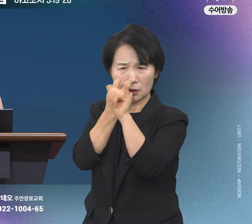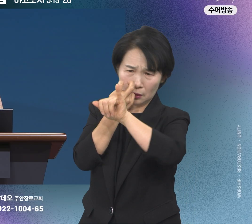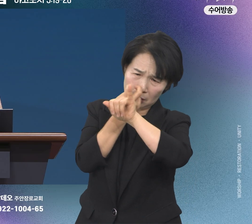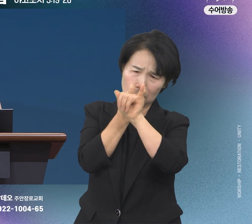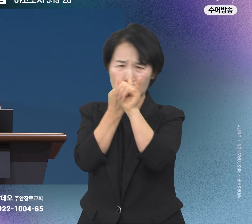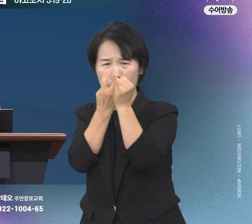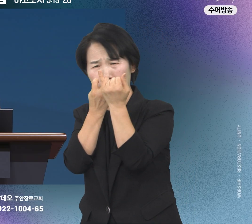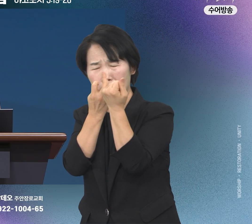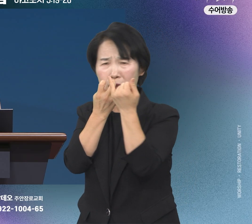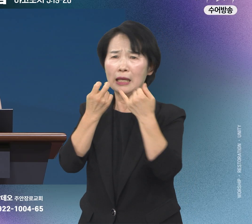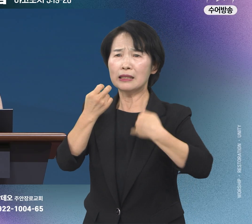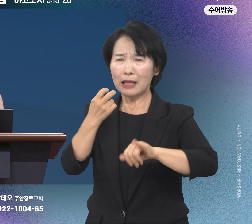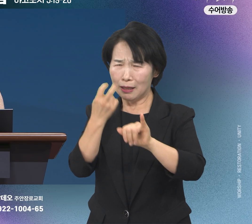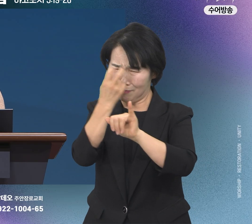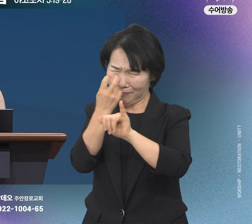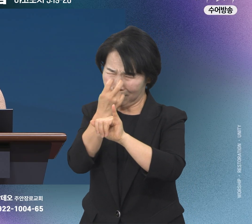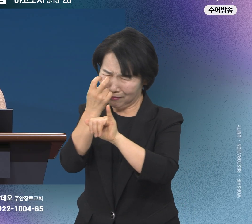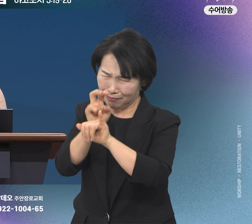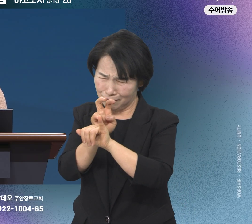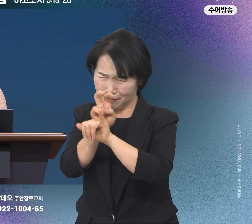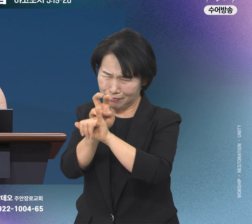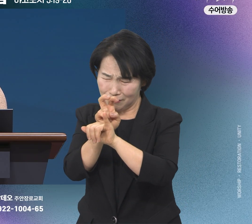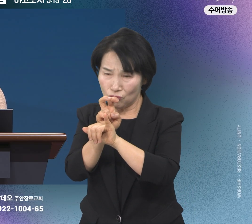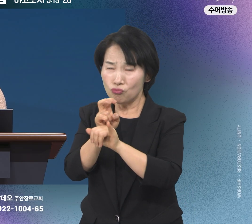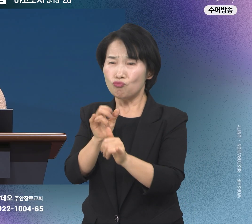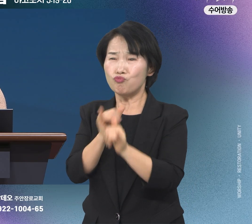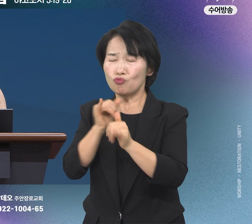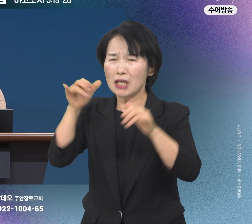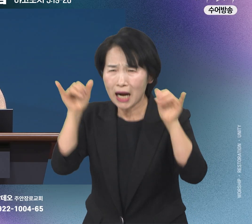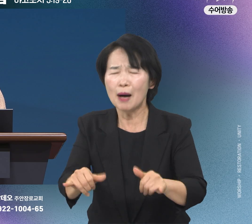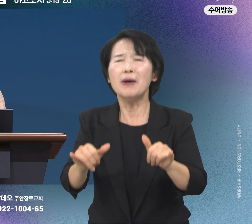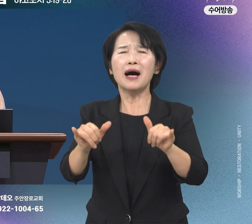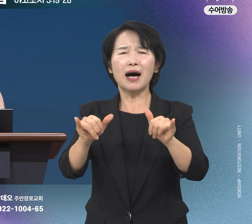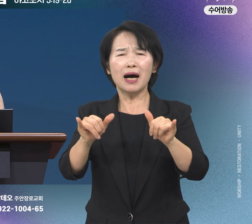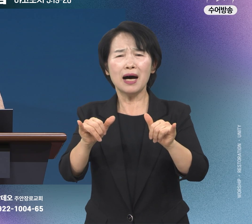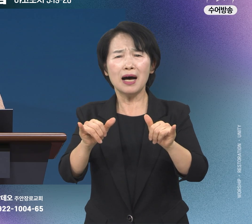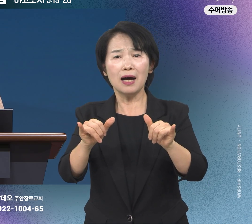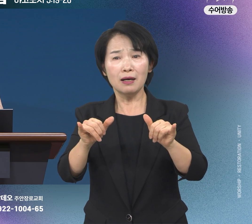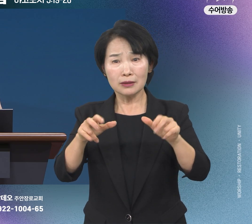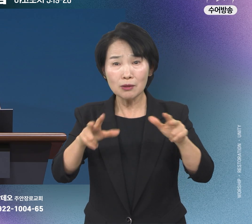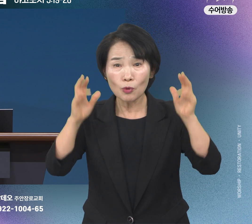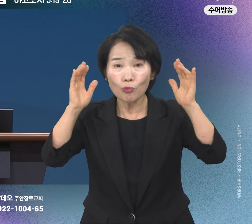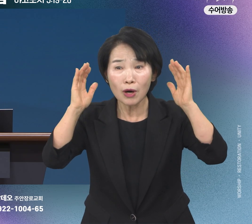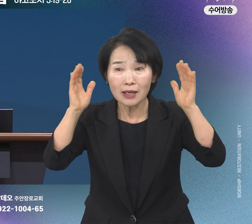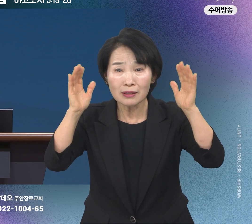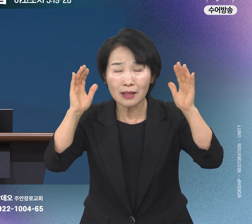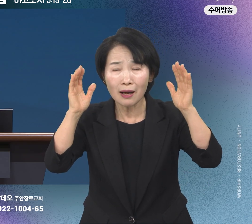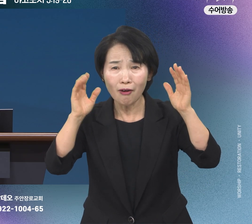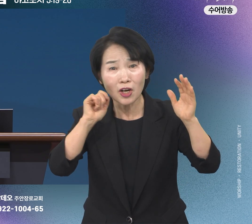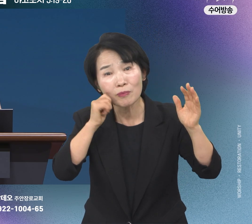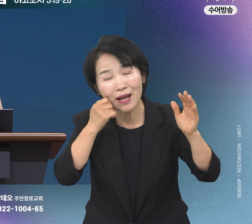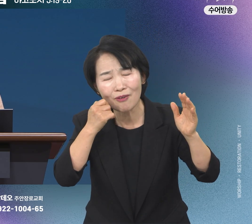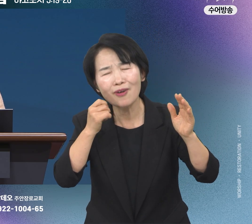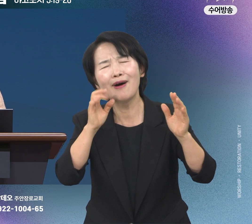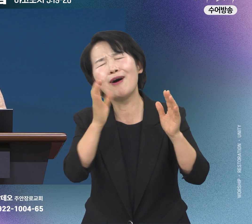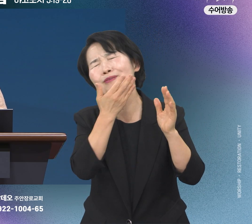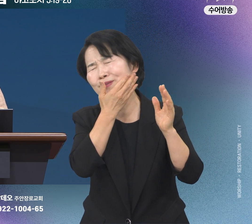그래서 너가 이렇게 회복돼서 하나님 말씀 전하는 이 공부를 하는 이 순간이 엄마는 너무 좋다